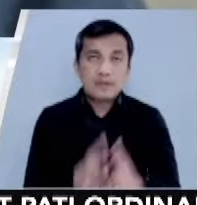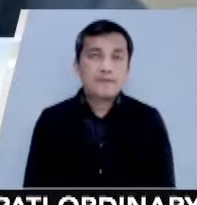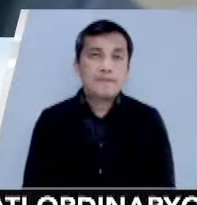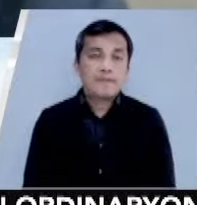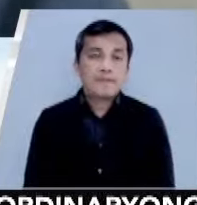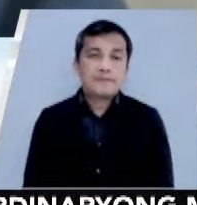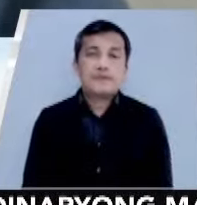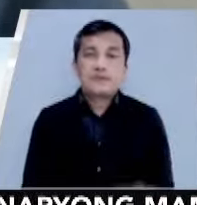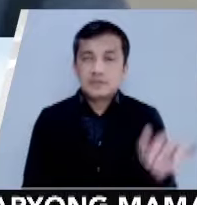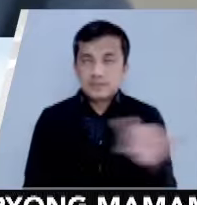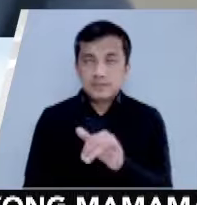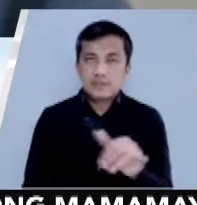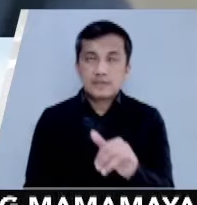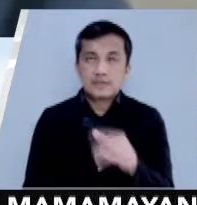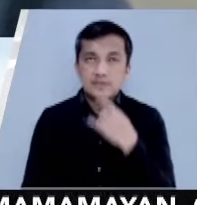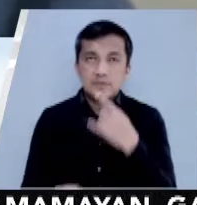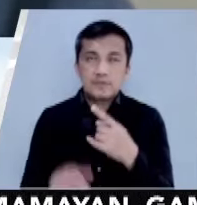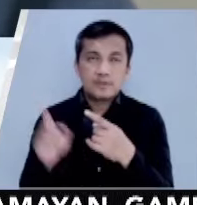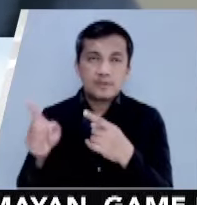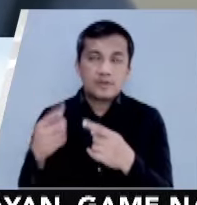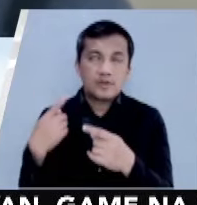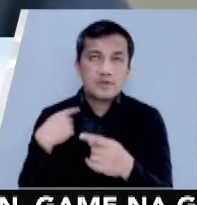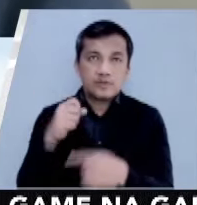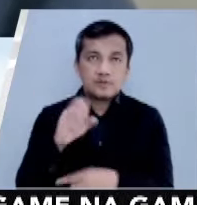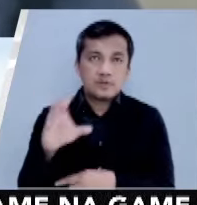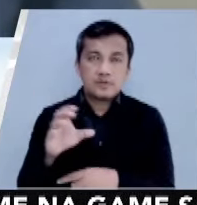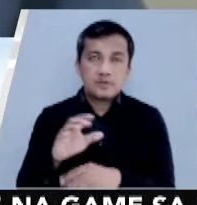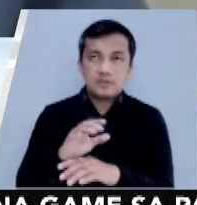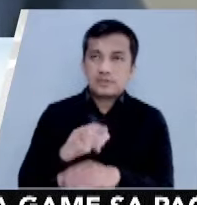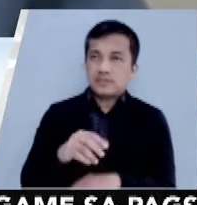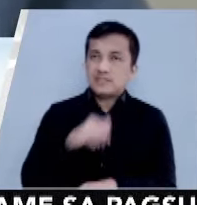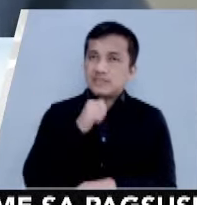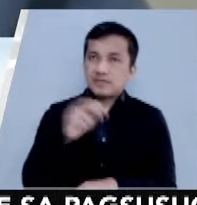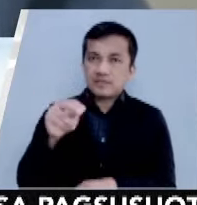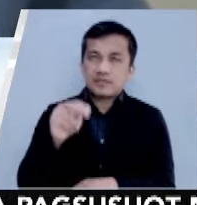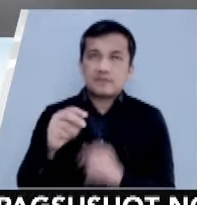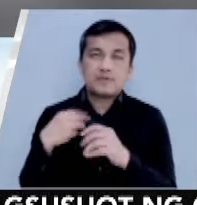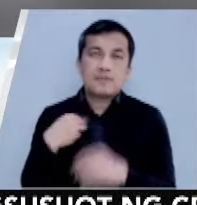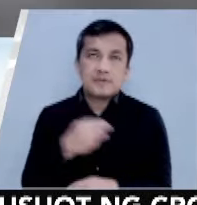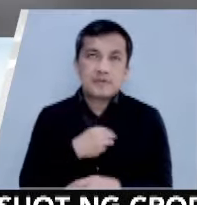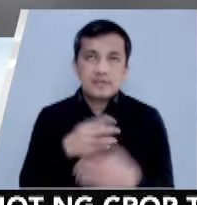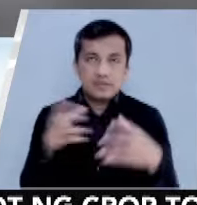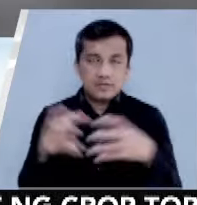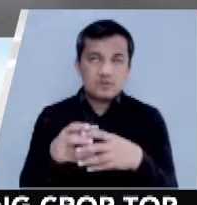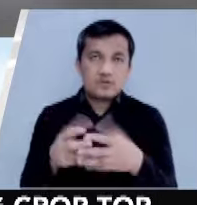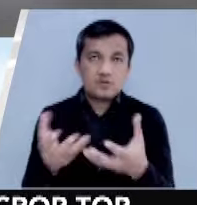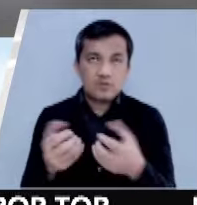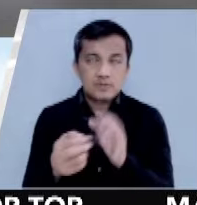ng ating Supreme Court, na you don't have to be a member of the sector that you want to represent as a party